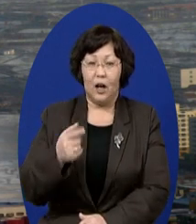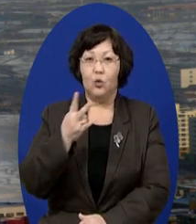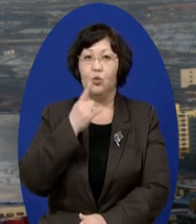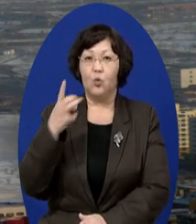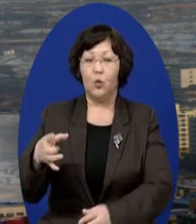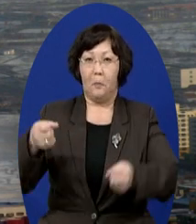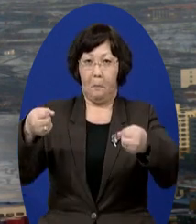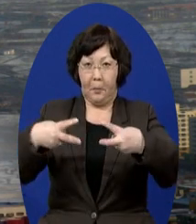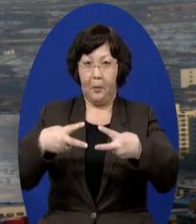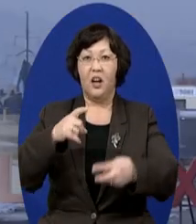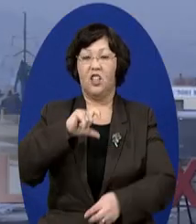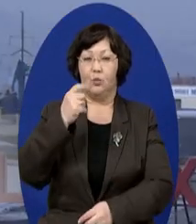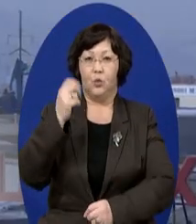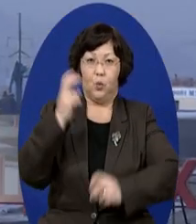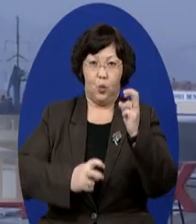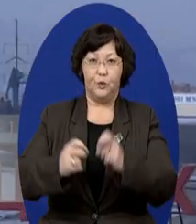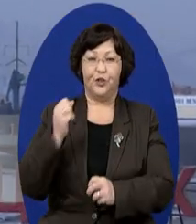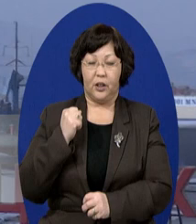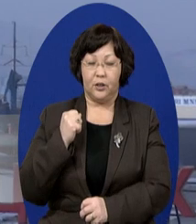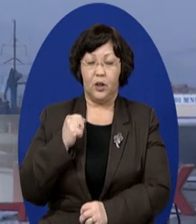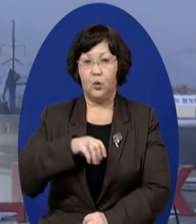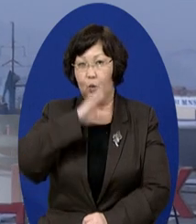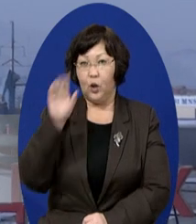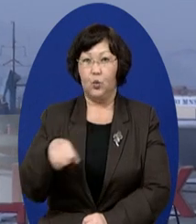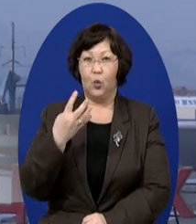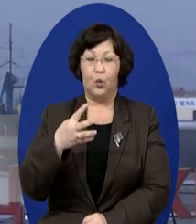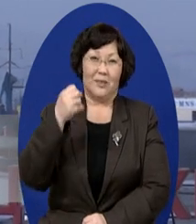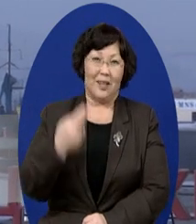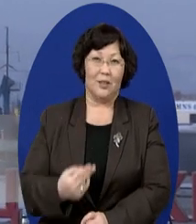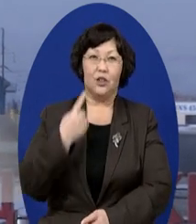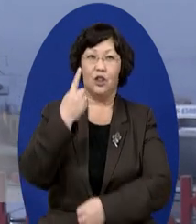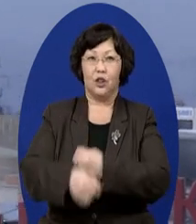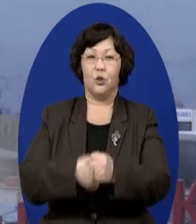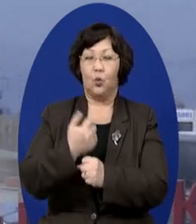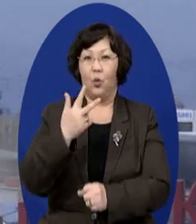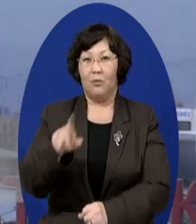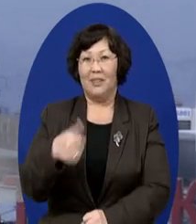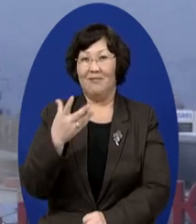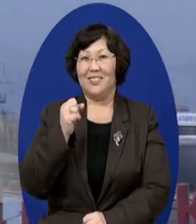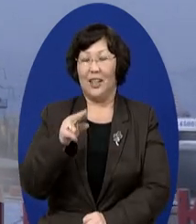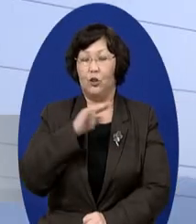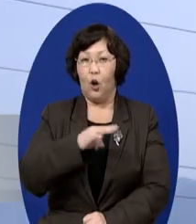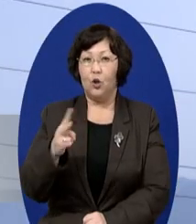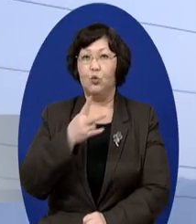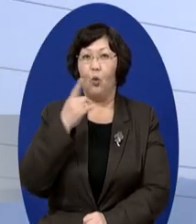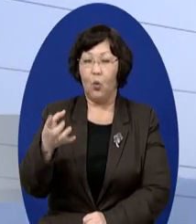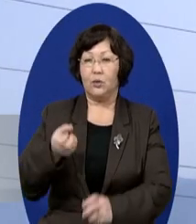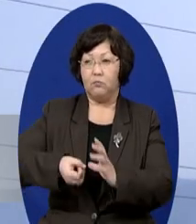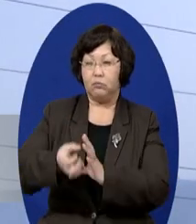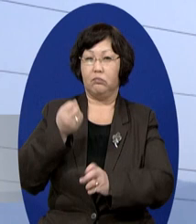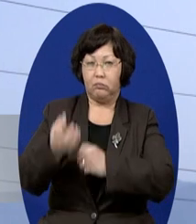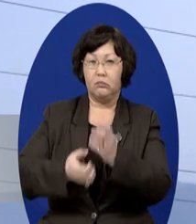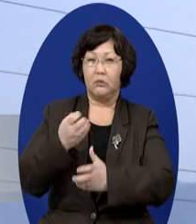хүч үйлдвэрлэх чадалтай. Тодруулбал дулааны 4-р цэхлэгээ станц жилд 3.5 сая тонн нүүрс түлж эрчим хүч